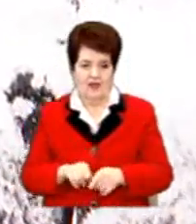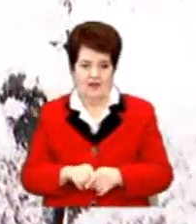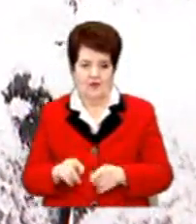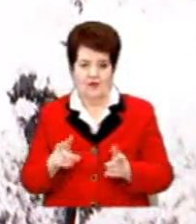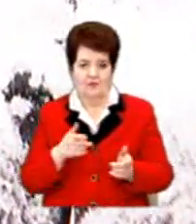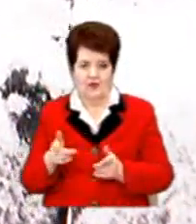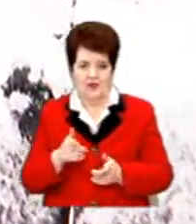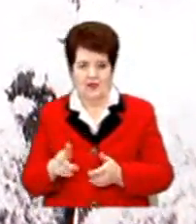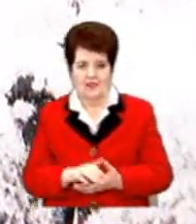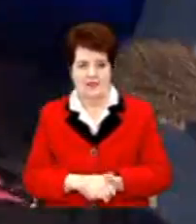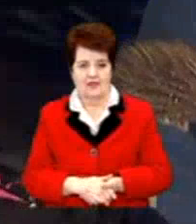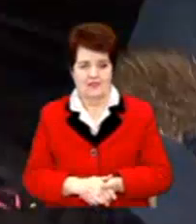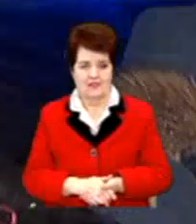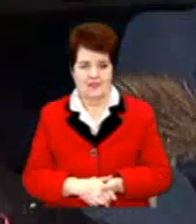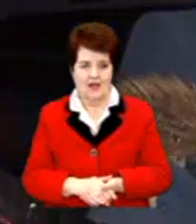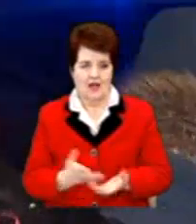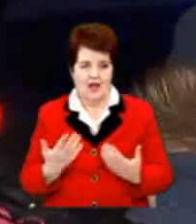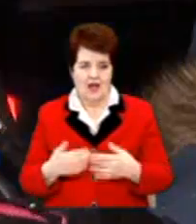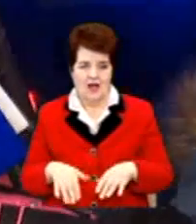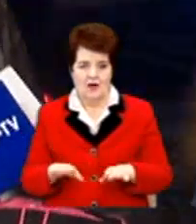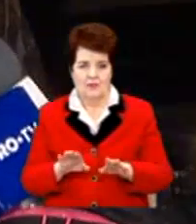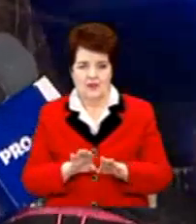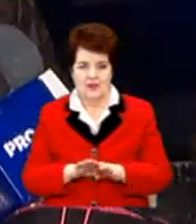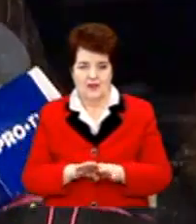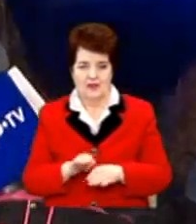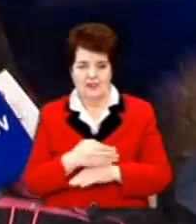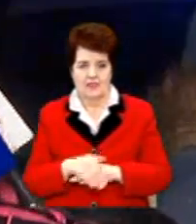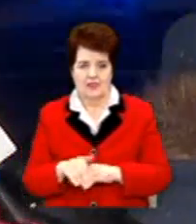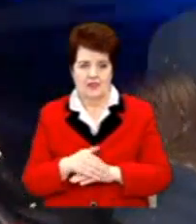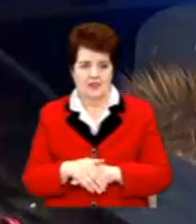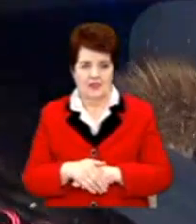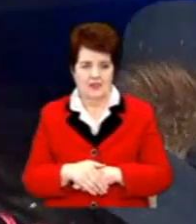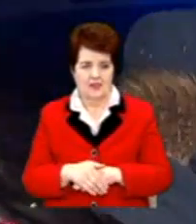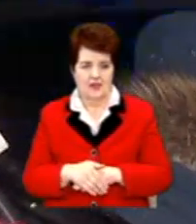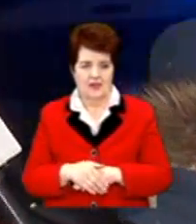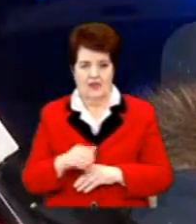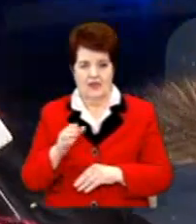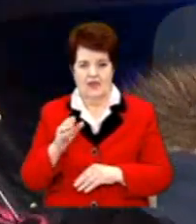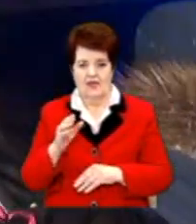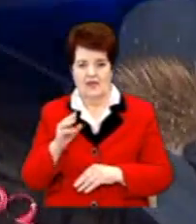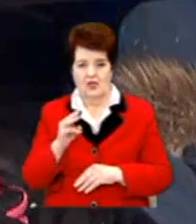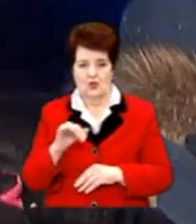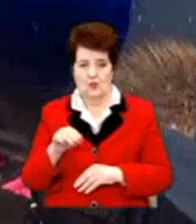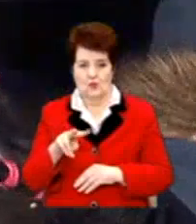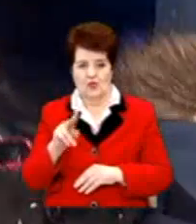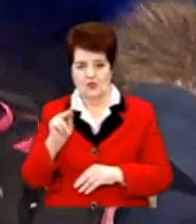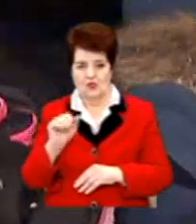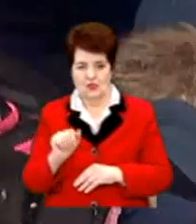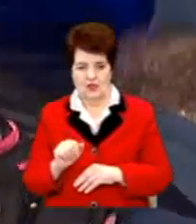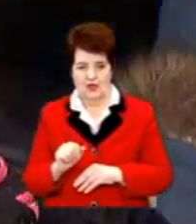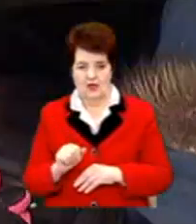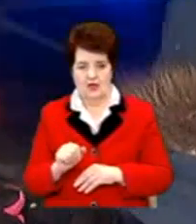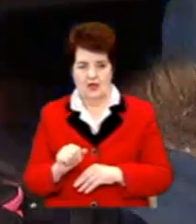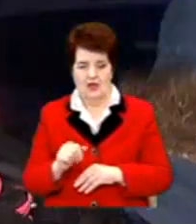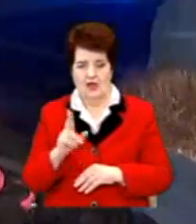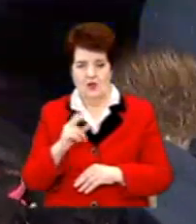noi se ia prin surprindere. Am închis și linia de bac spre județul Tulcea, pentru că și în județul Tulcea